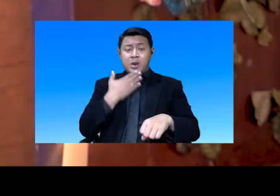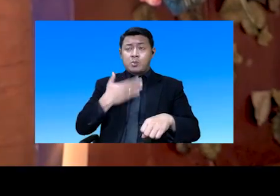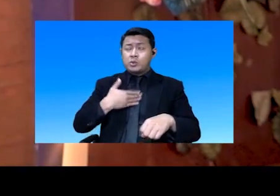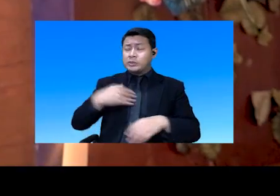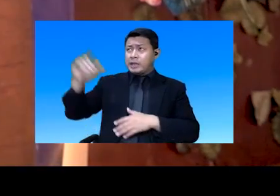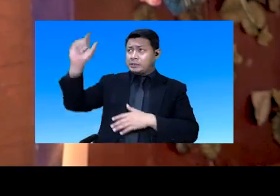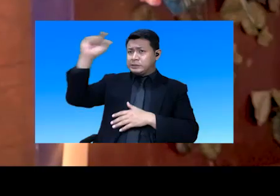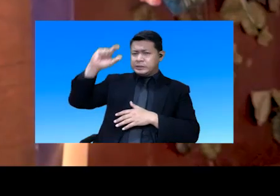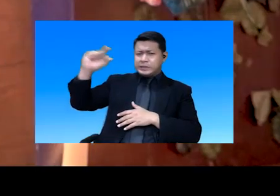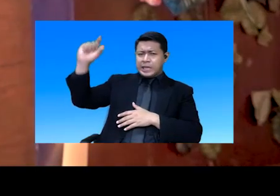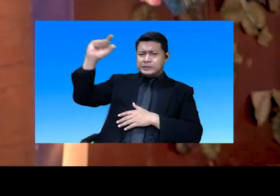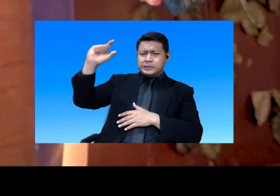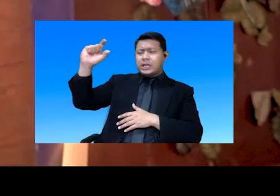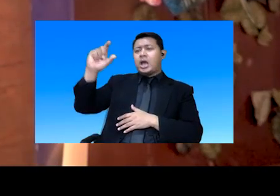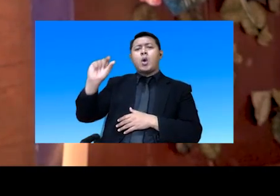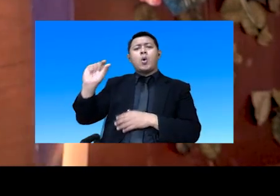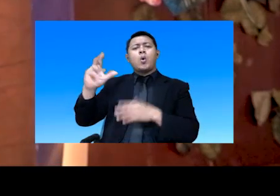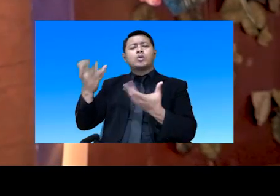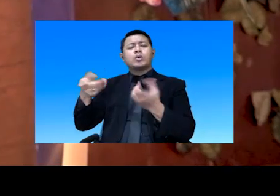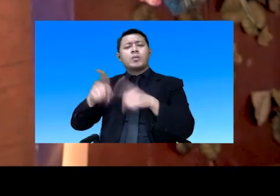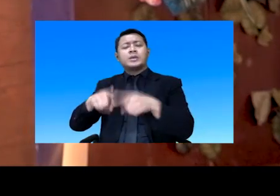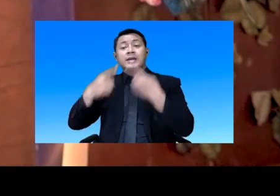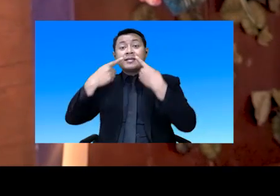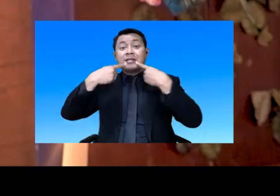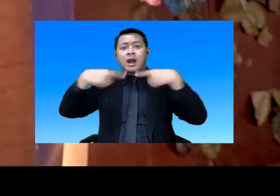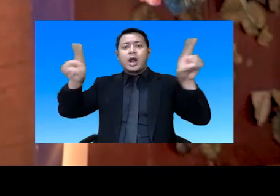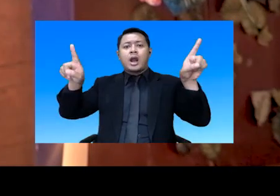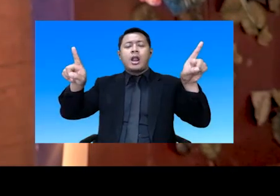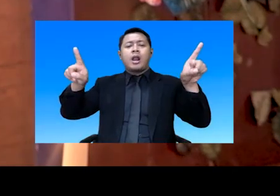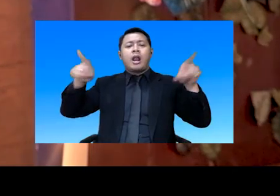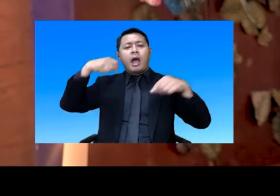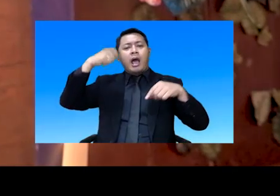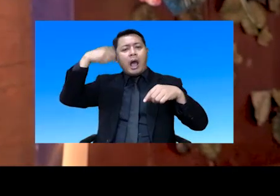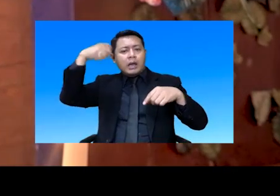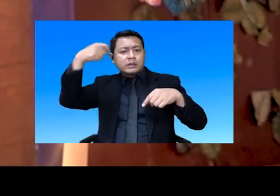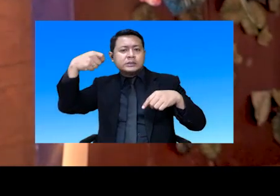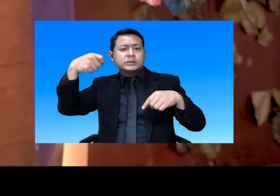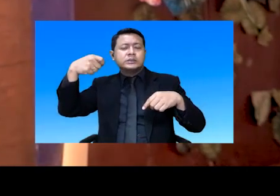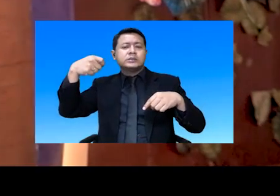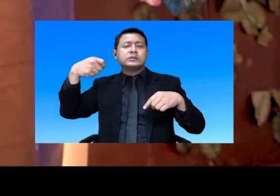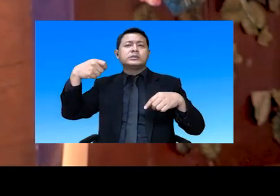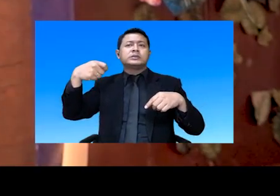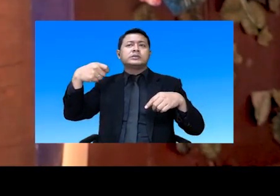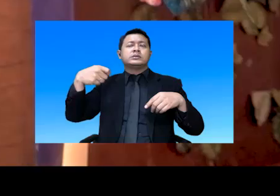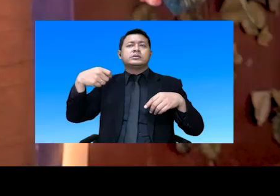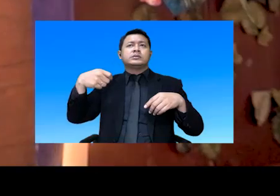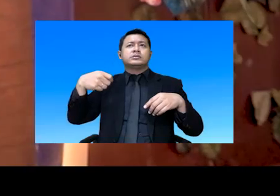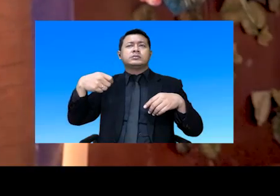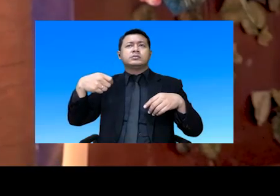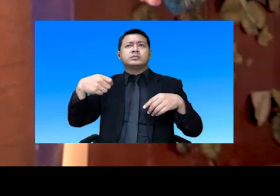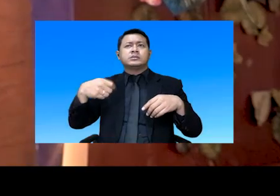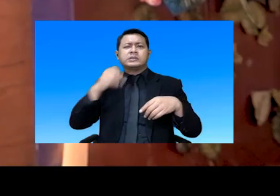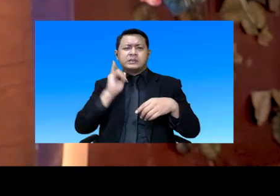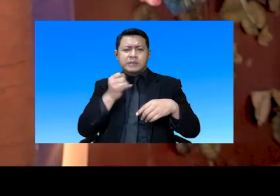cita-cita untuk menjadi populer, saya pikir juga itu tidak ada sesuatu pun yang